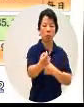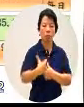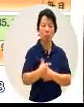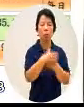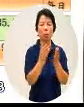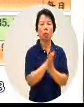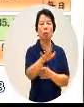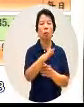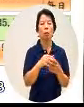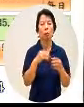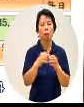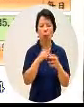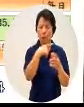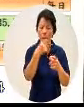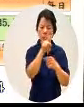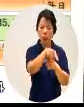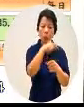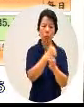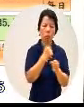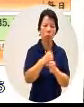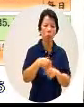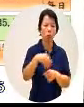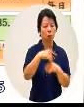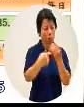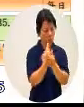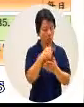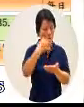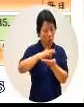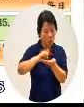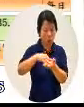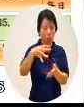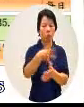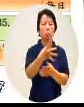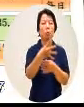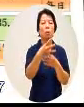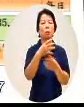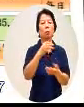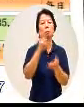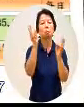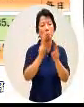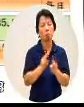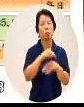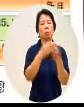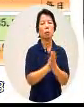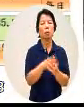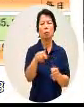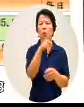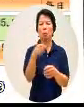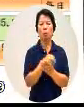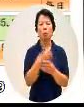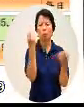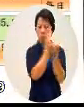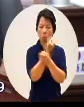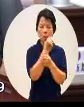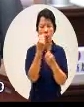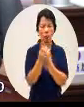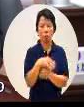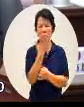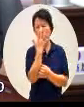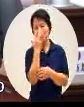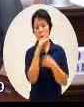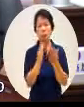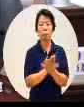四百多度電怎麼他會需要五千六百度呢那後來查了一下大家都搞不清楚我也搞不清楚為什麼